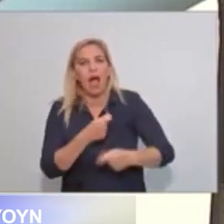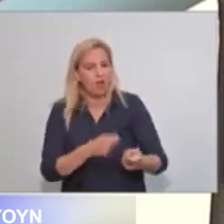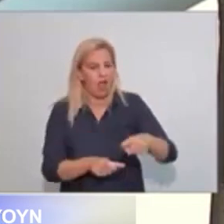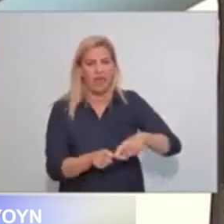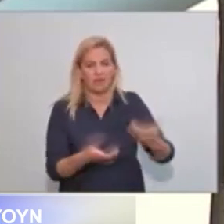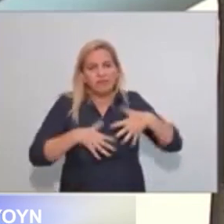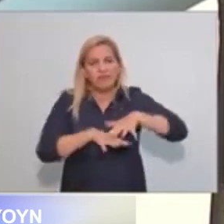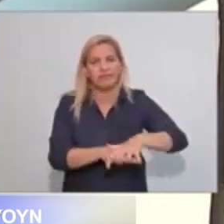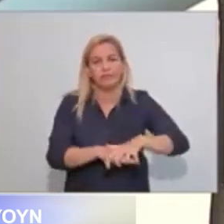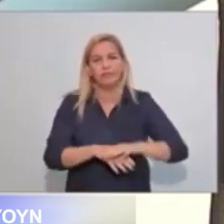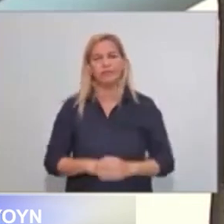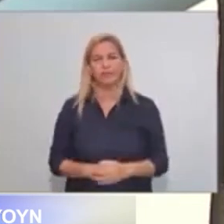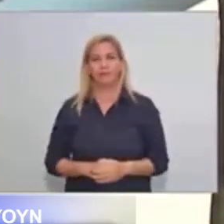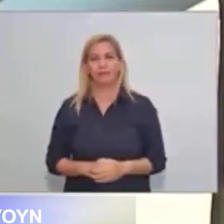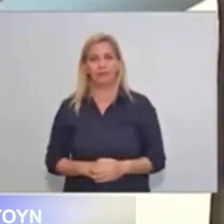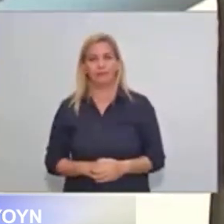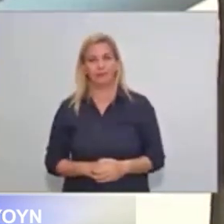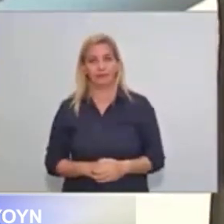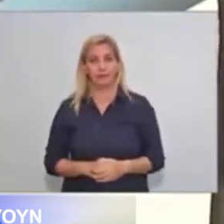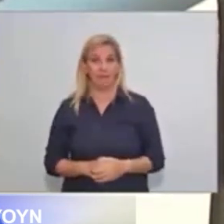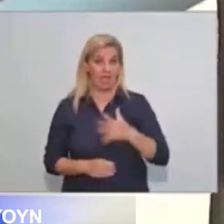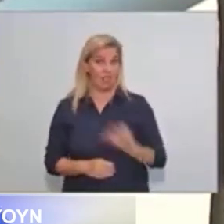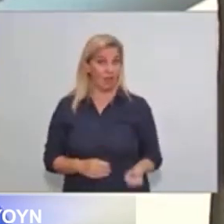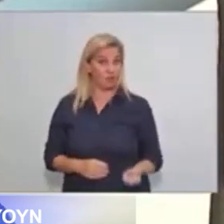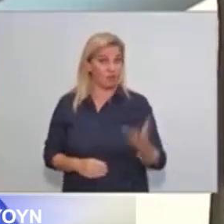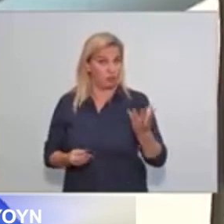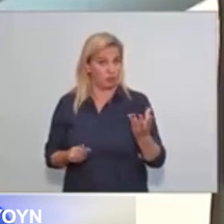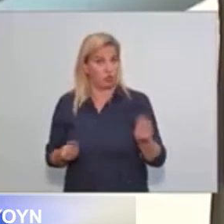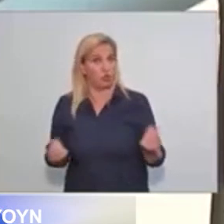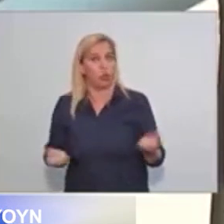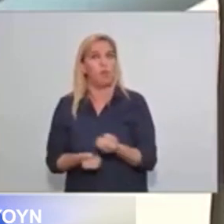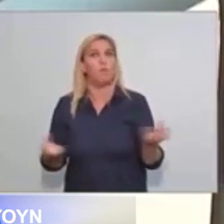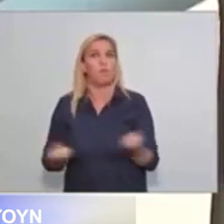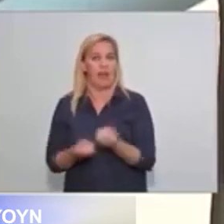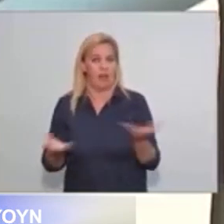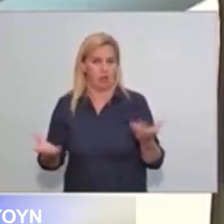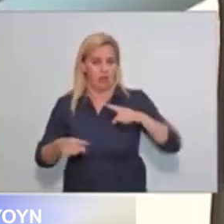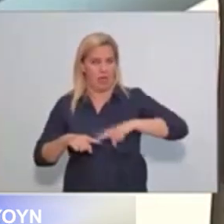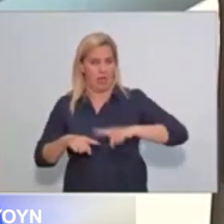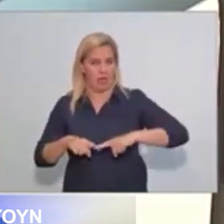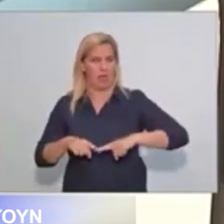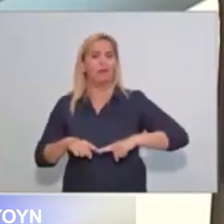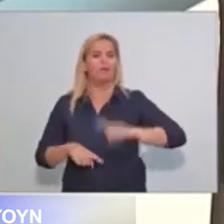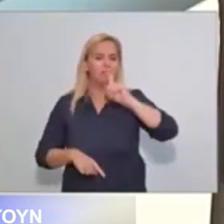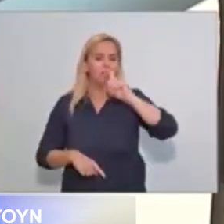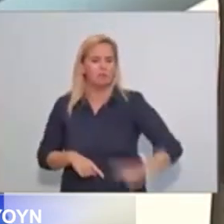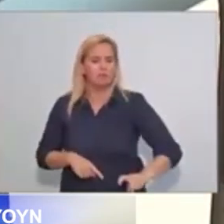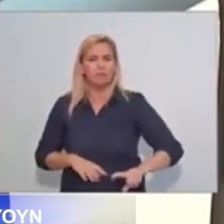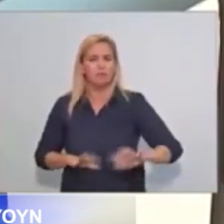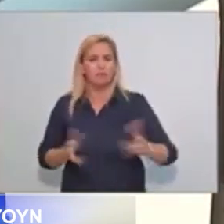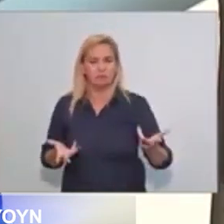Κεντρικό στοιχείο, όπως είπαμε και πριν, για ένα νέο παραγωγικό μοντέλο και εθνική αναγκαιότητα, πιστεύω ότι είναι η